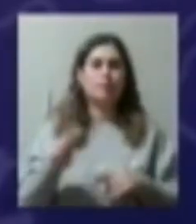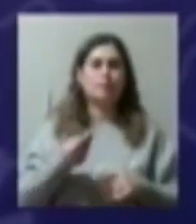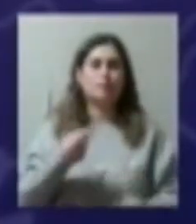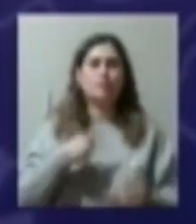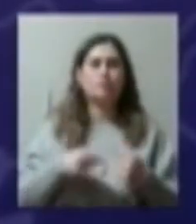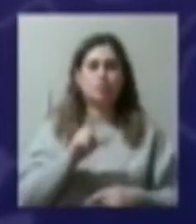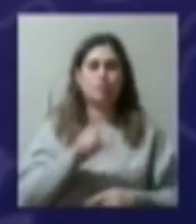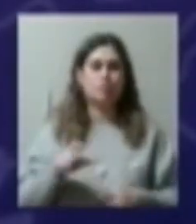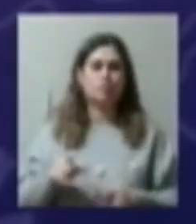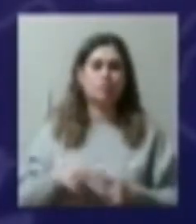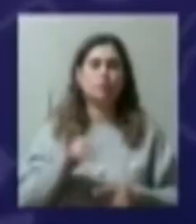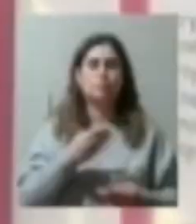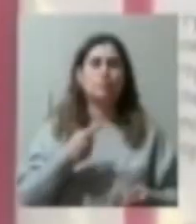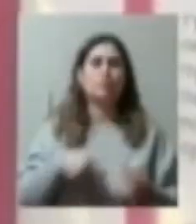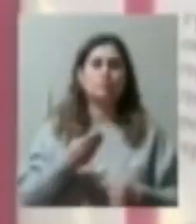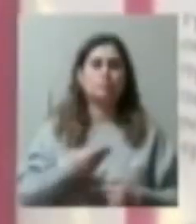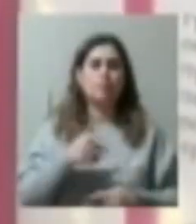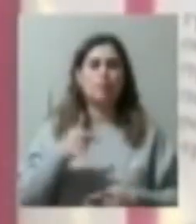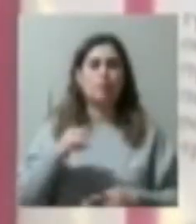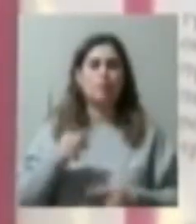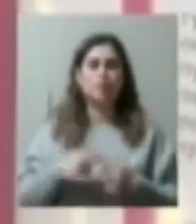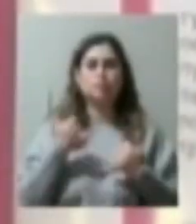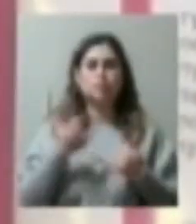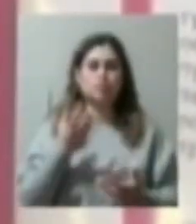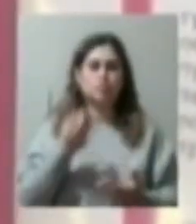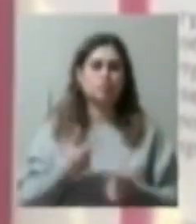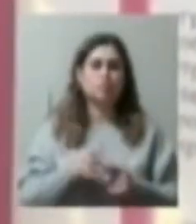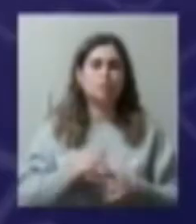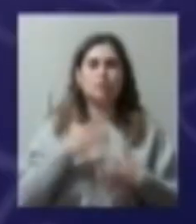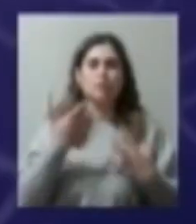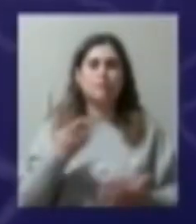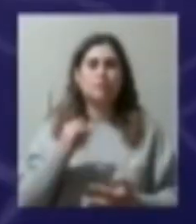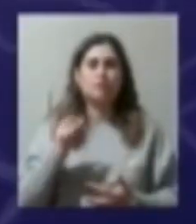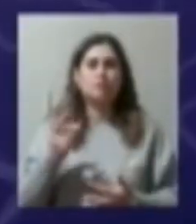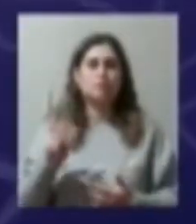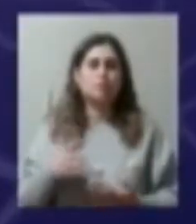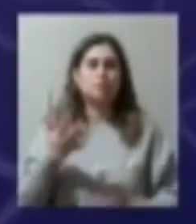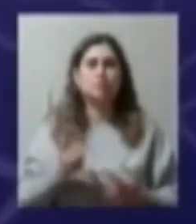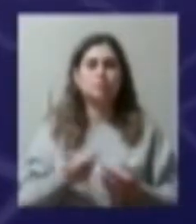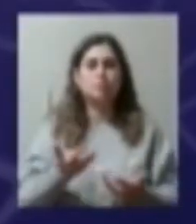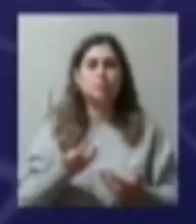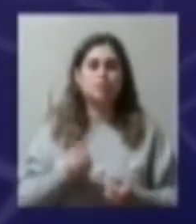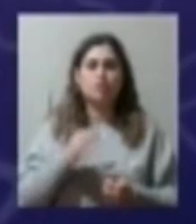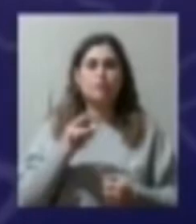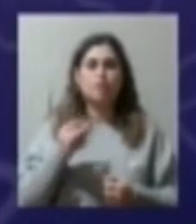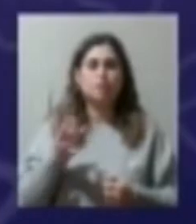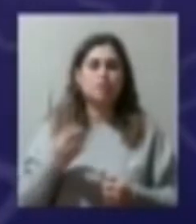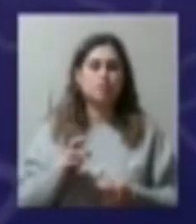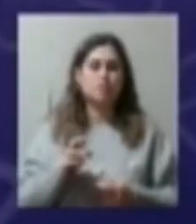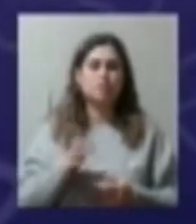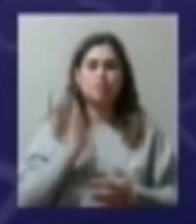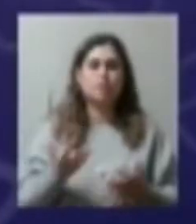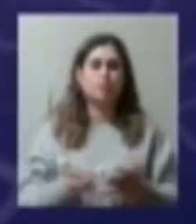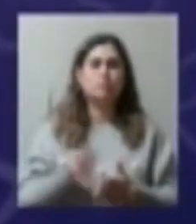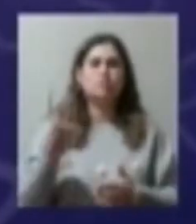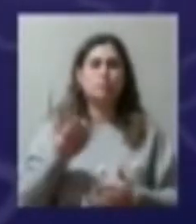людям, земля повернута громадам. Зараз ще йде велика інвентаризація. Якщо при інвентаризації буде знайдені землі, які